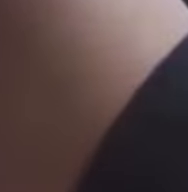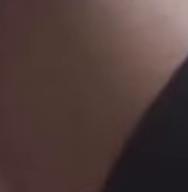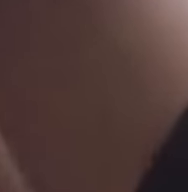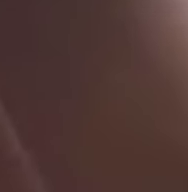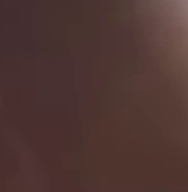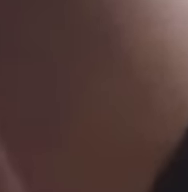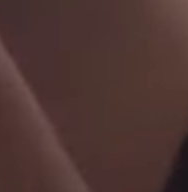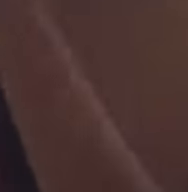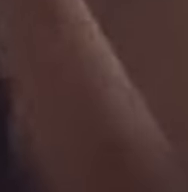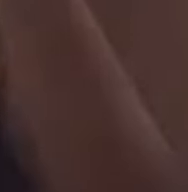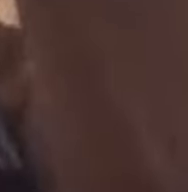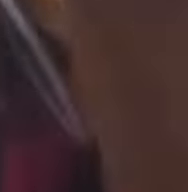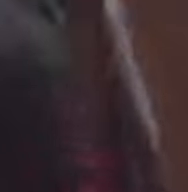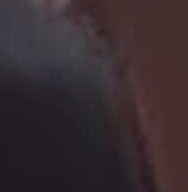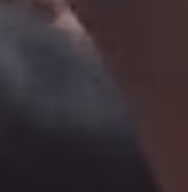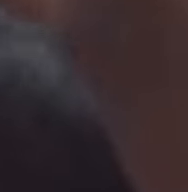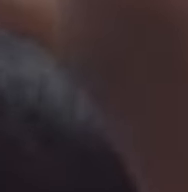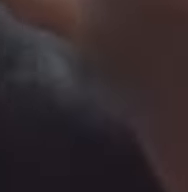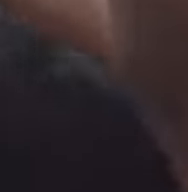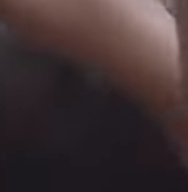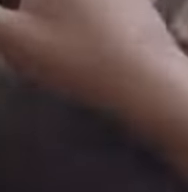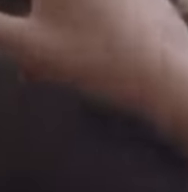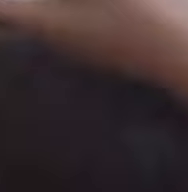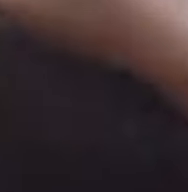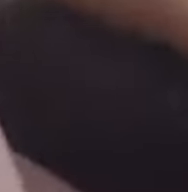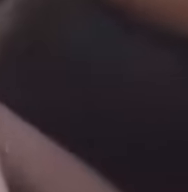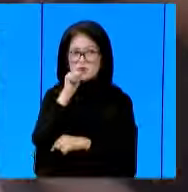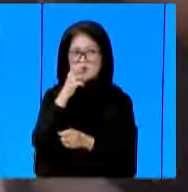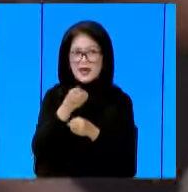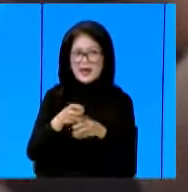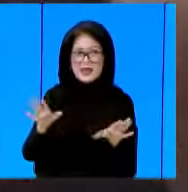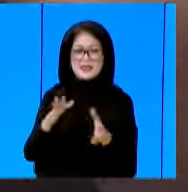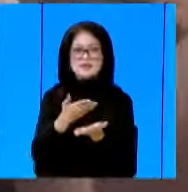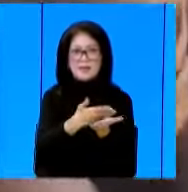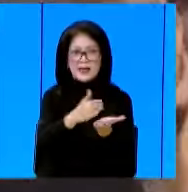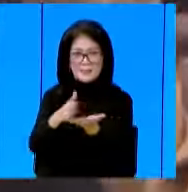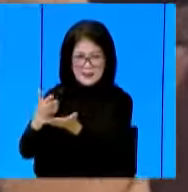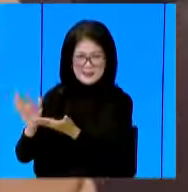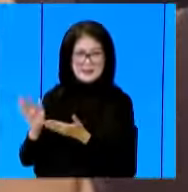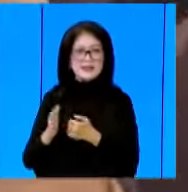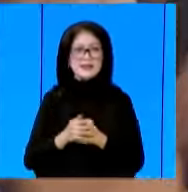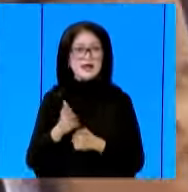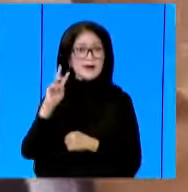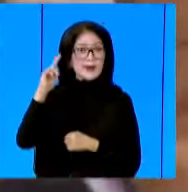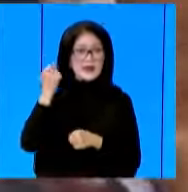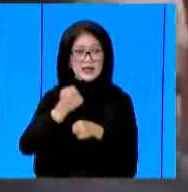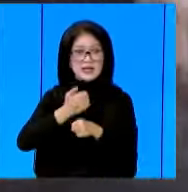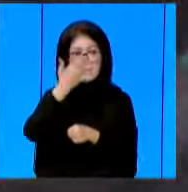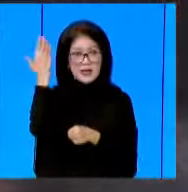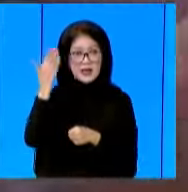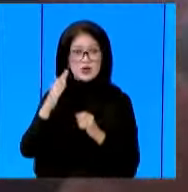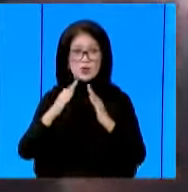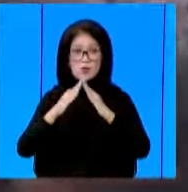Selain bagi buku, Gibran juga bagikan susu gratis. Aksi bagi-bagi ini dilakukan usai Gibran mengunjungi kediaman Khofifah